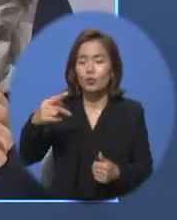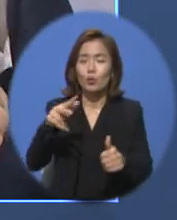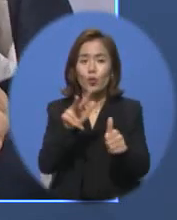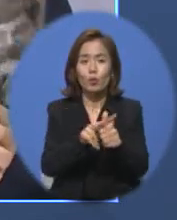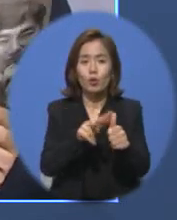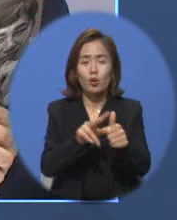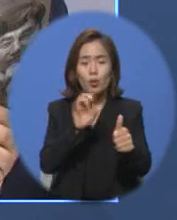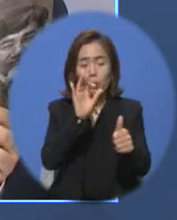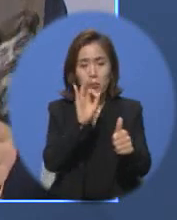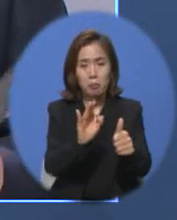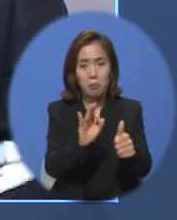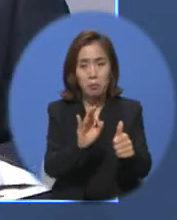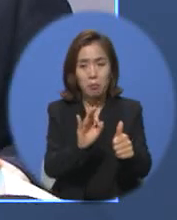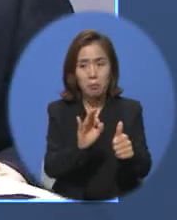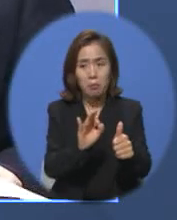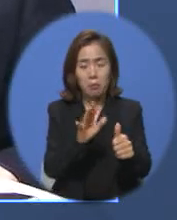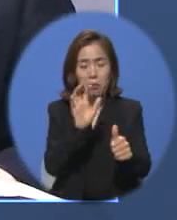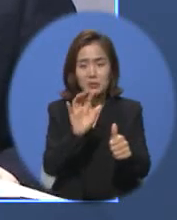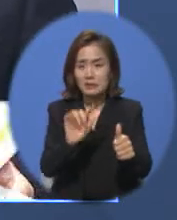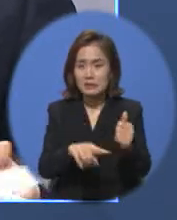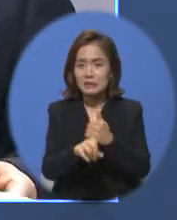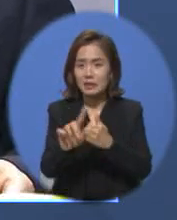후보자를질책하려고계속이걸보게돼서그런건지모르겠지만,마치